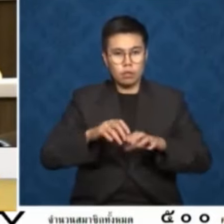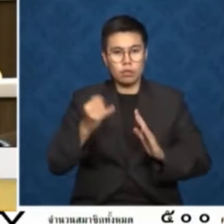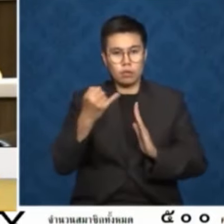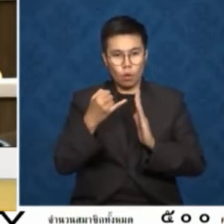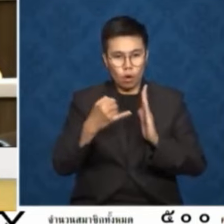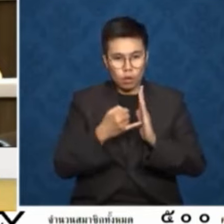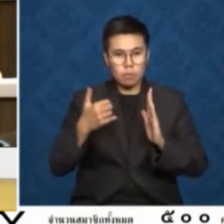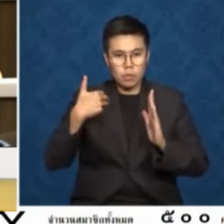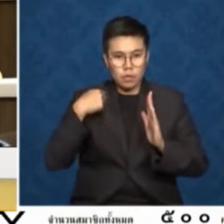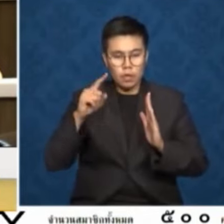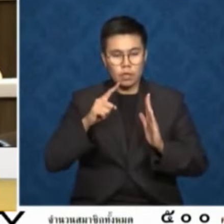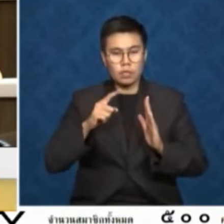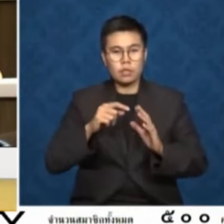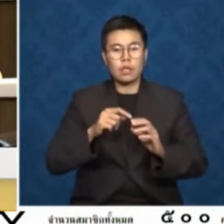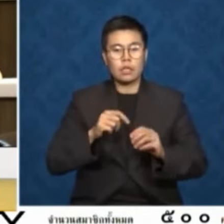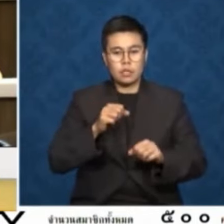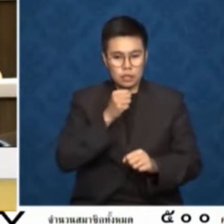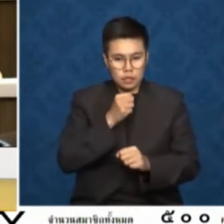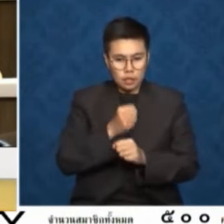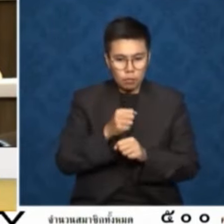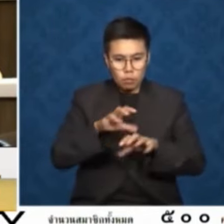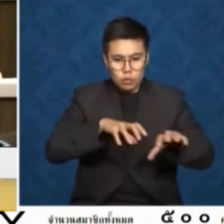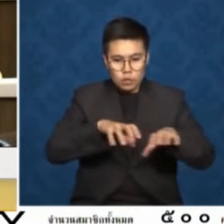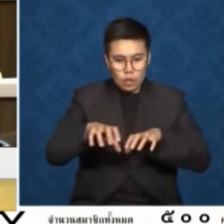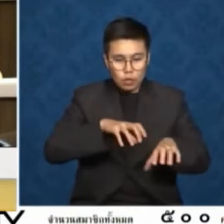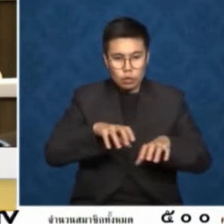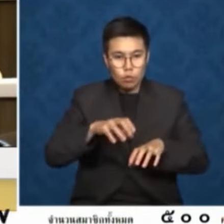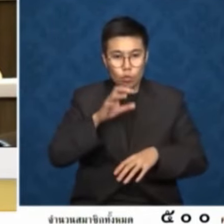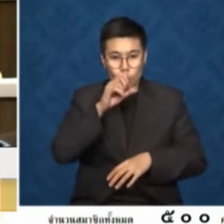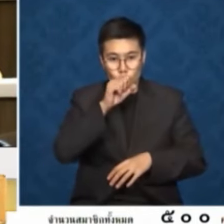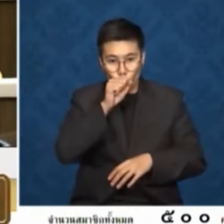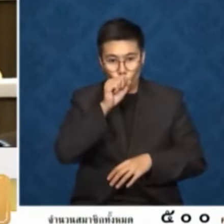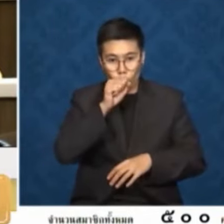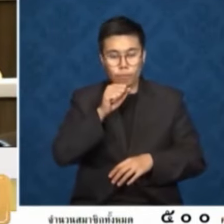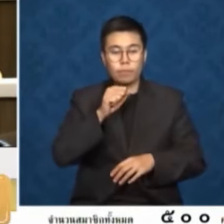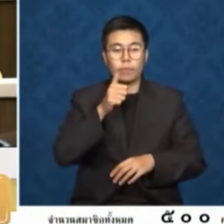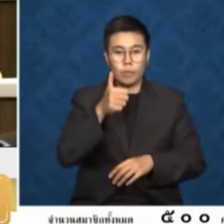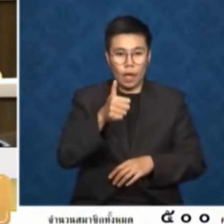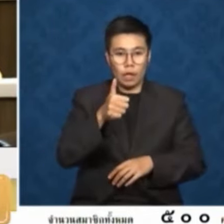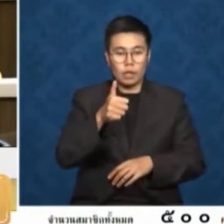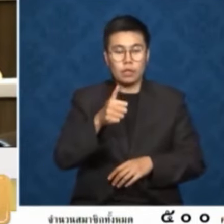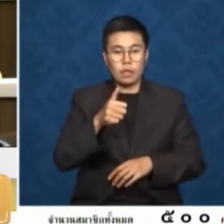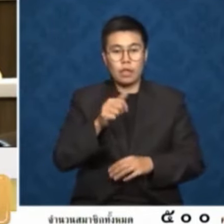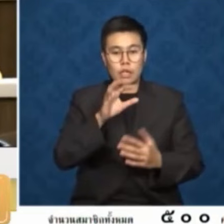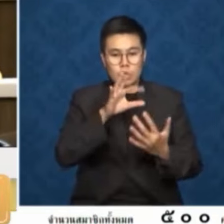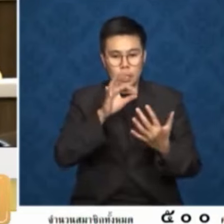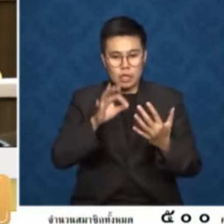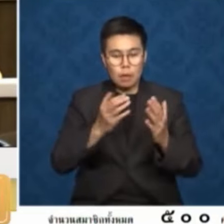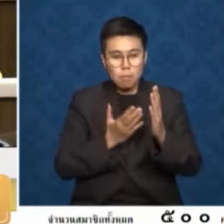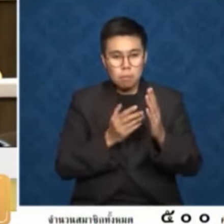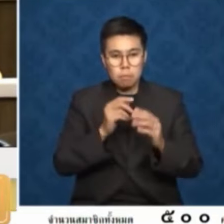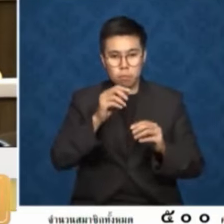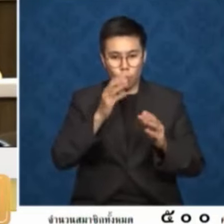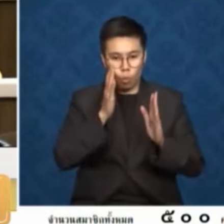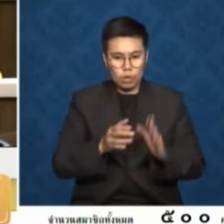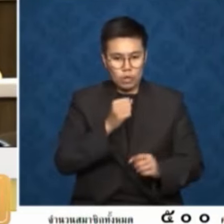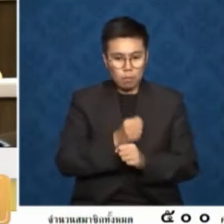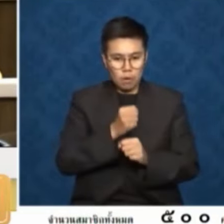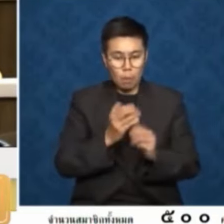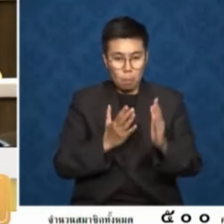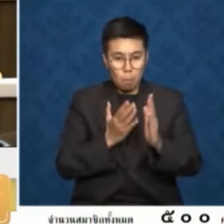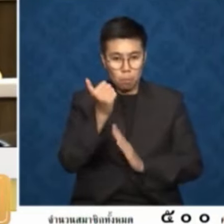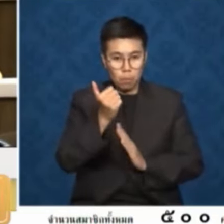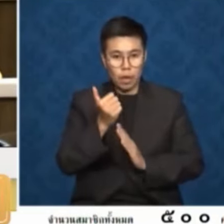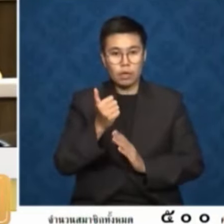วัดนั้นสามารถจัดและดำเนินการแข่งสอบแข่งขันสอบคัดเลือกและเลือกข้าราชการเป็นพนักงานส่วนท้องถิ่น